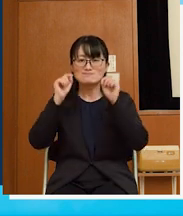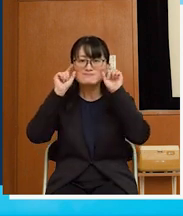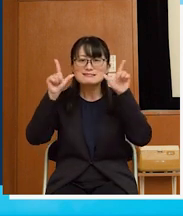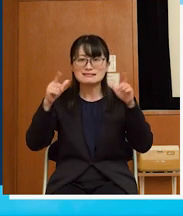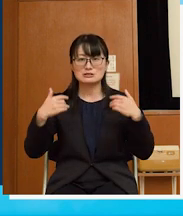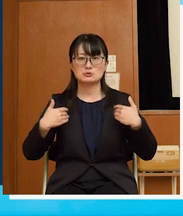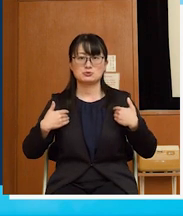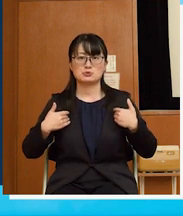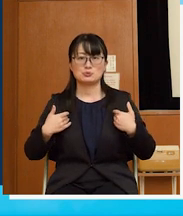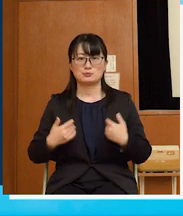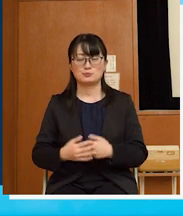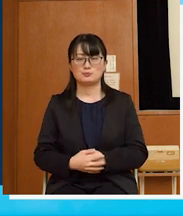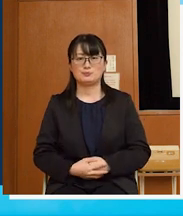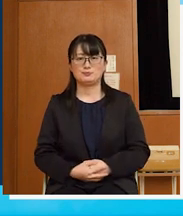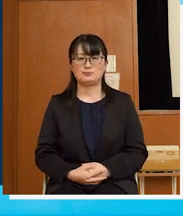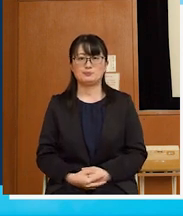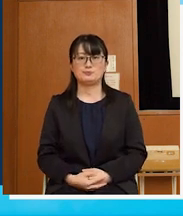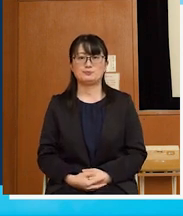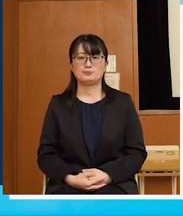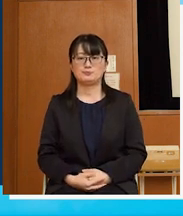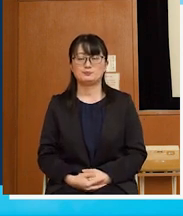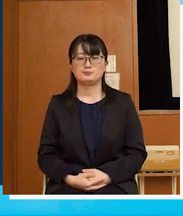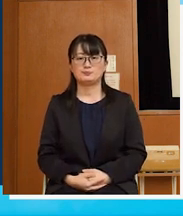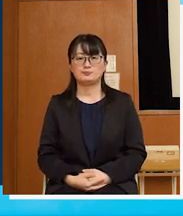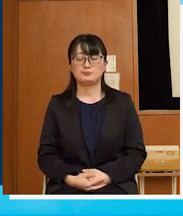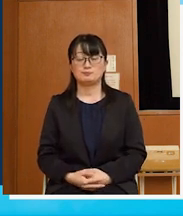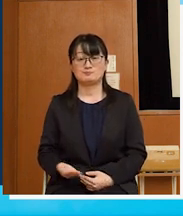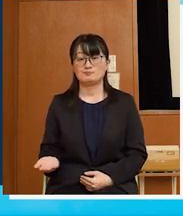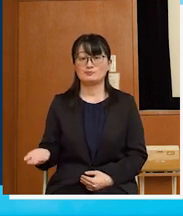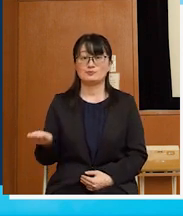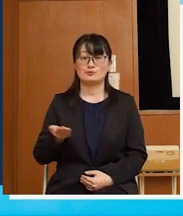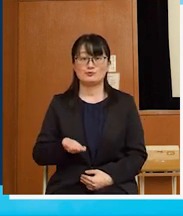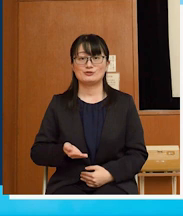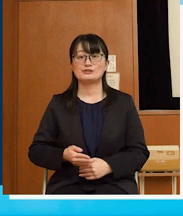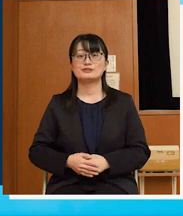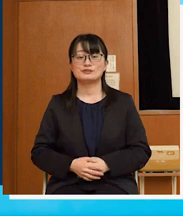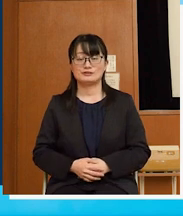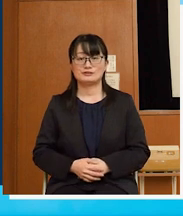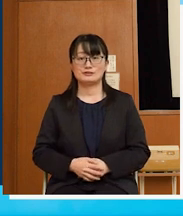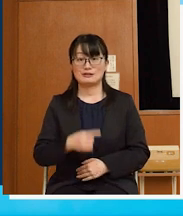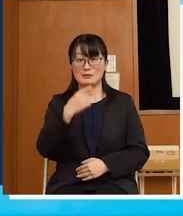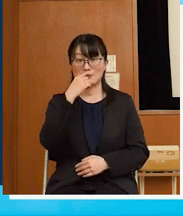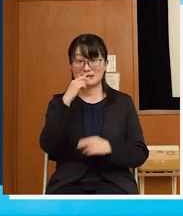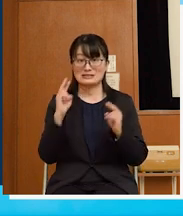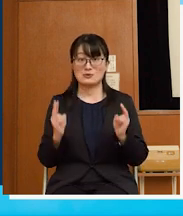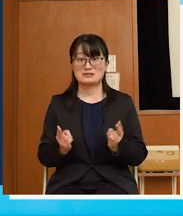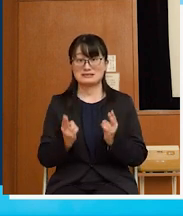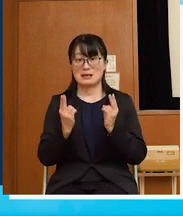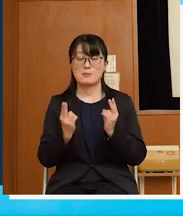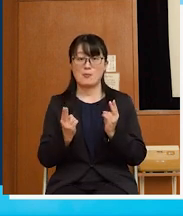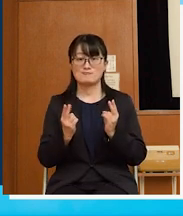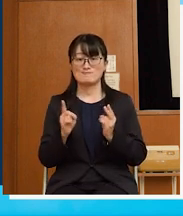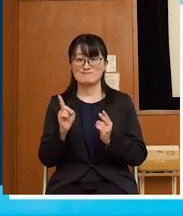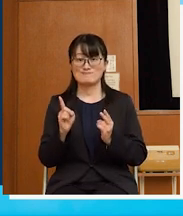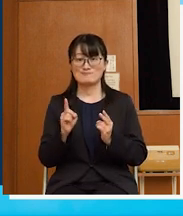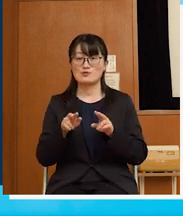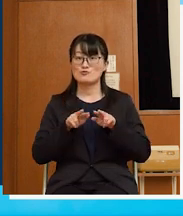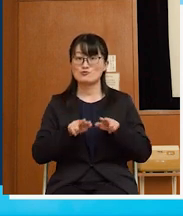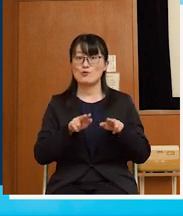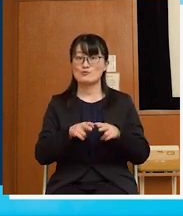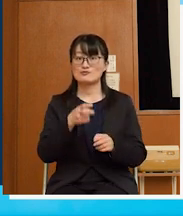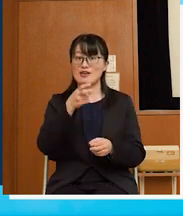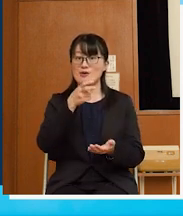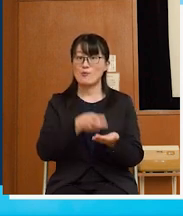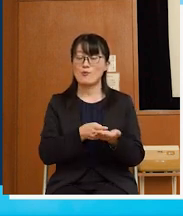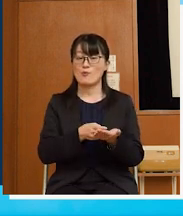ですはい次えですねえ次は私の専門の野え行政法の観点